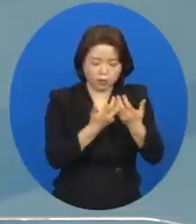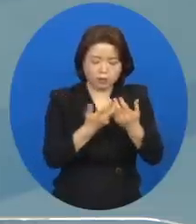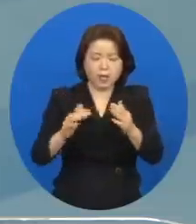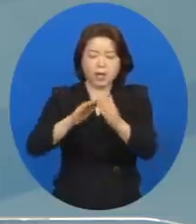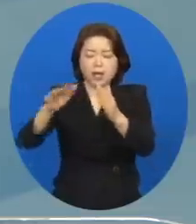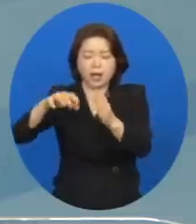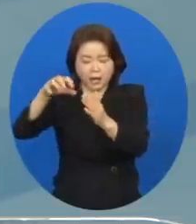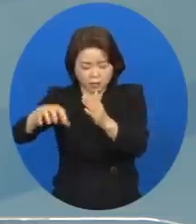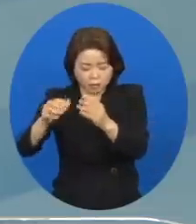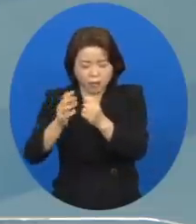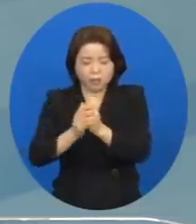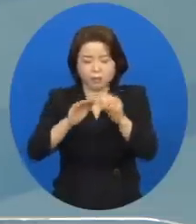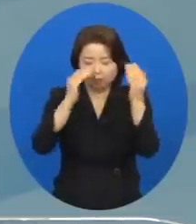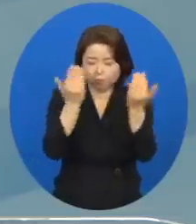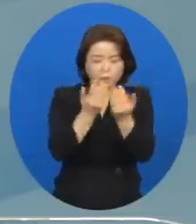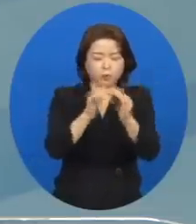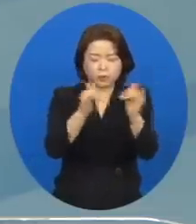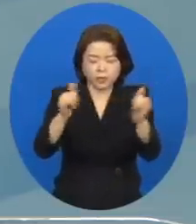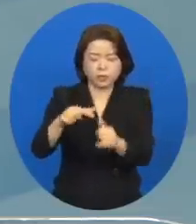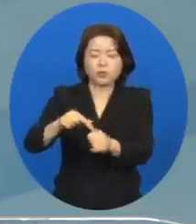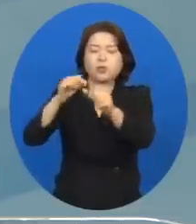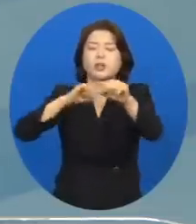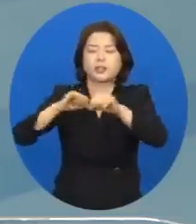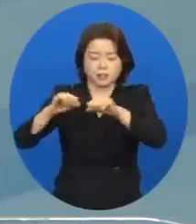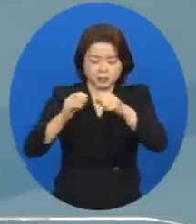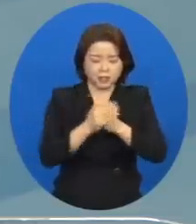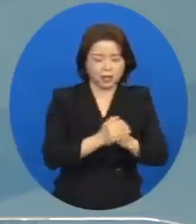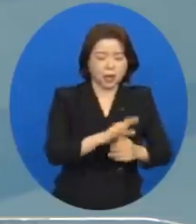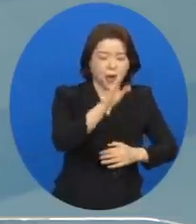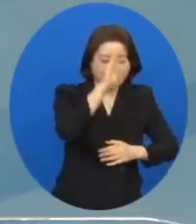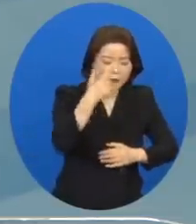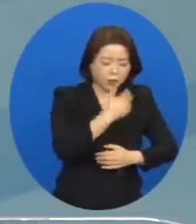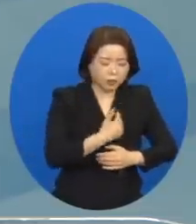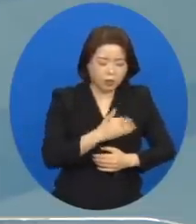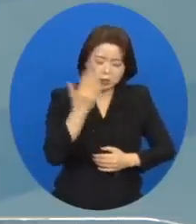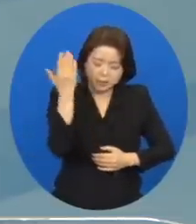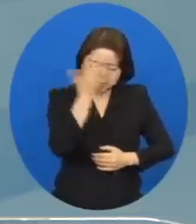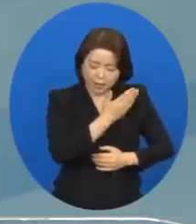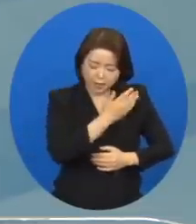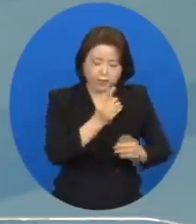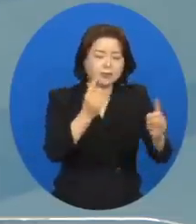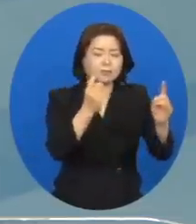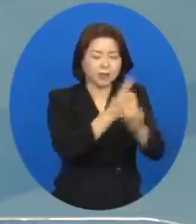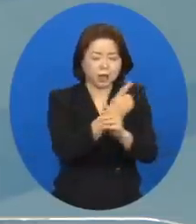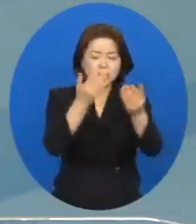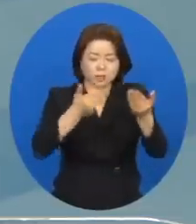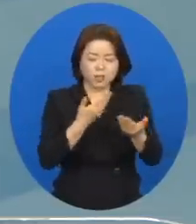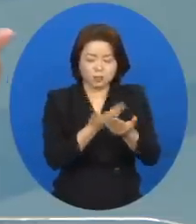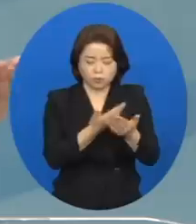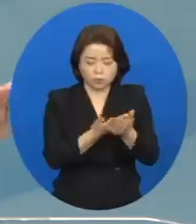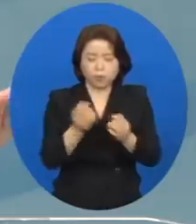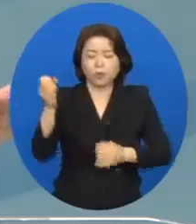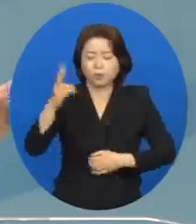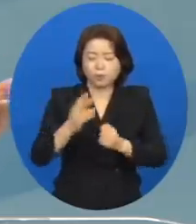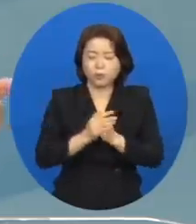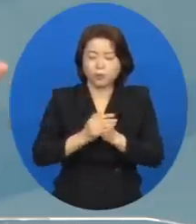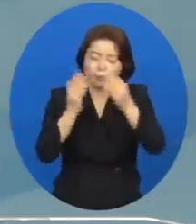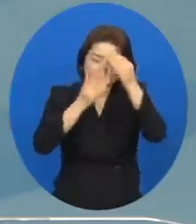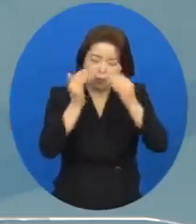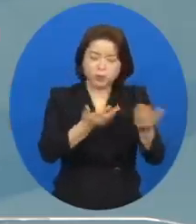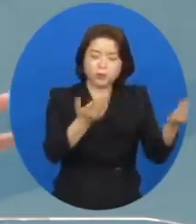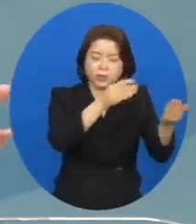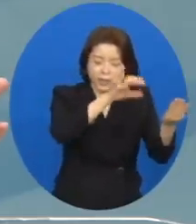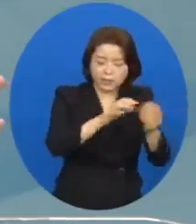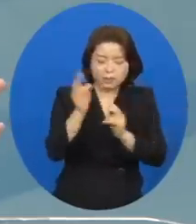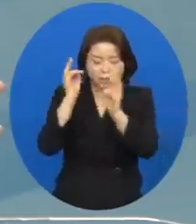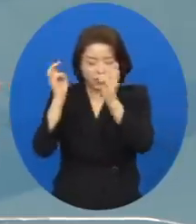가족들이 구원의 역사가, 병든 몸이 깨끗이 고침을 받게 하시고 성도들의 일터와 기업에